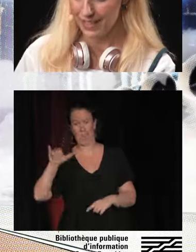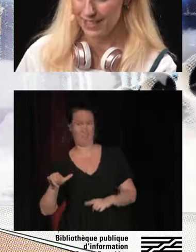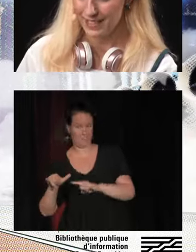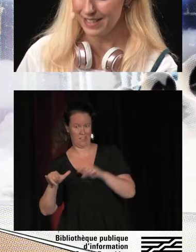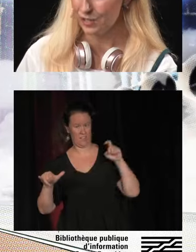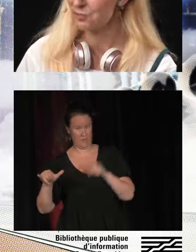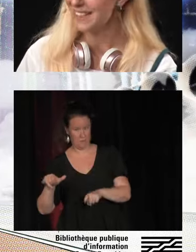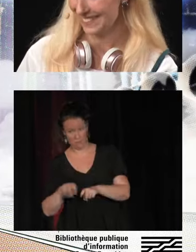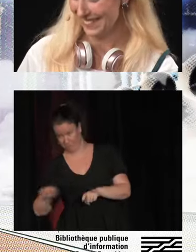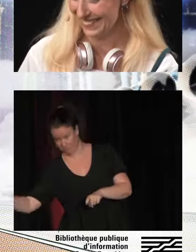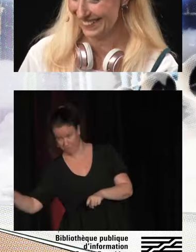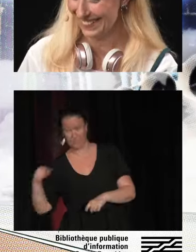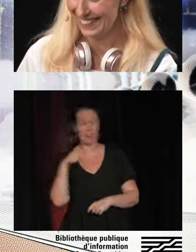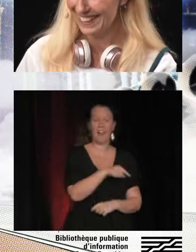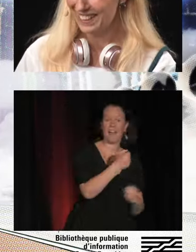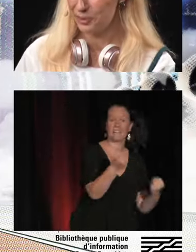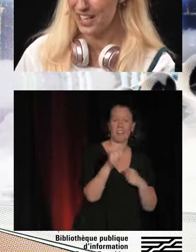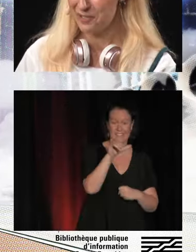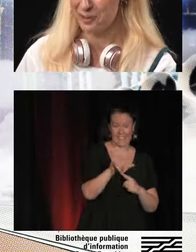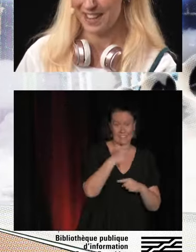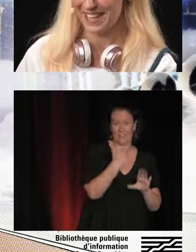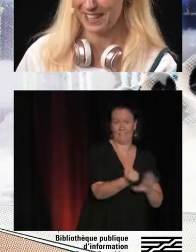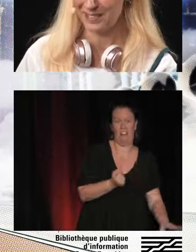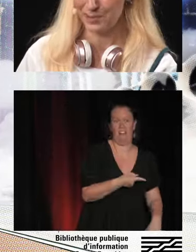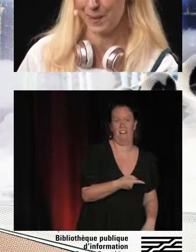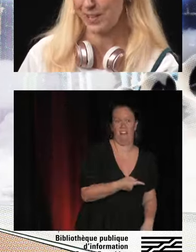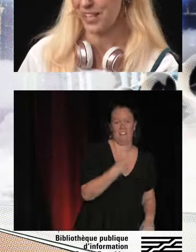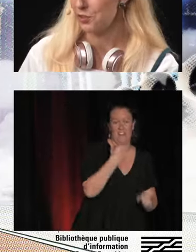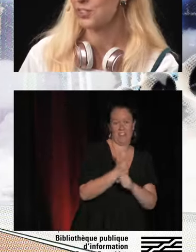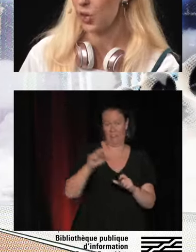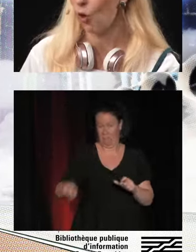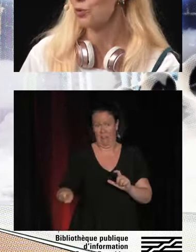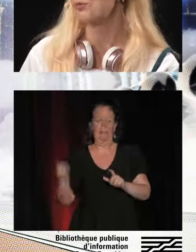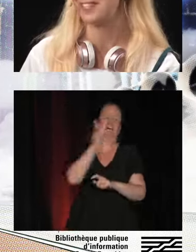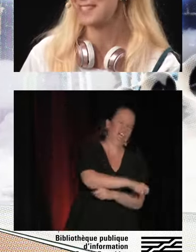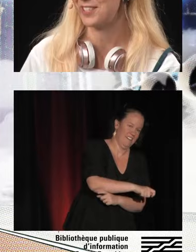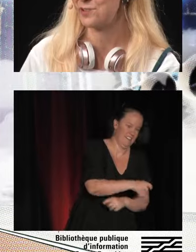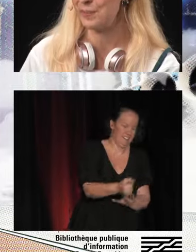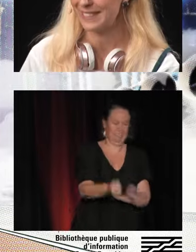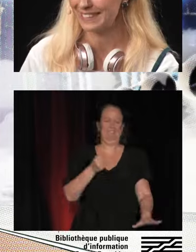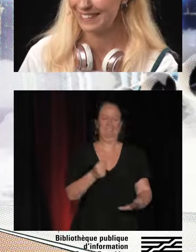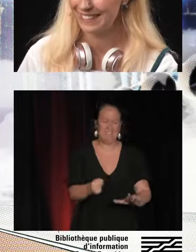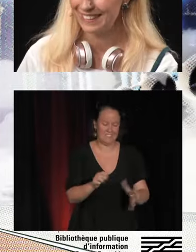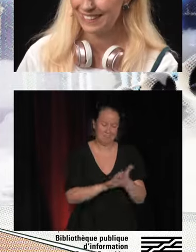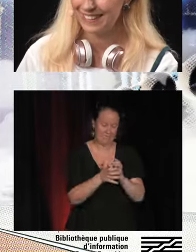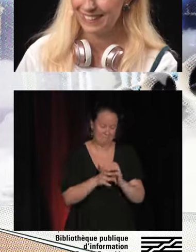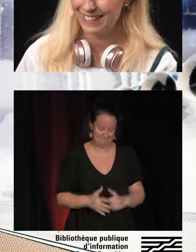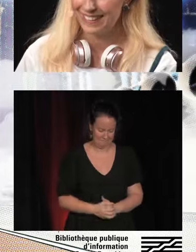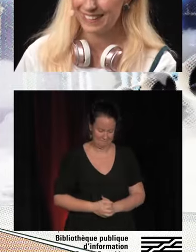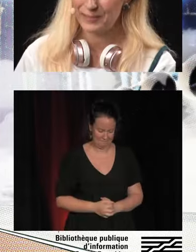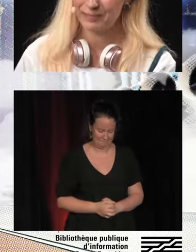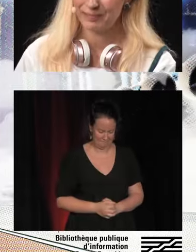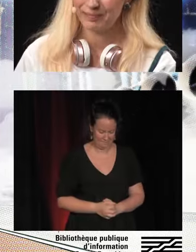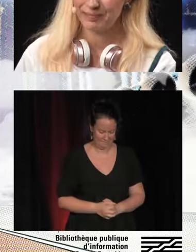Kart, le Y, c'est le frein. Donc chaque fois qu'on va réarriver sur Super Mario Kart, je vais donner un gros coup de frein, ça va être super.